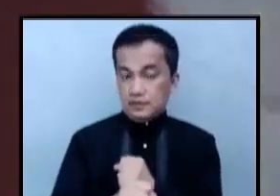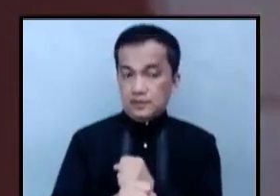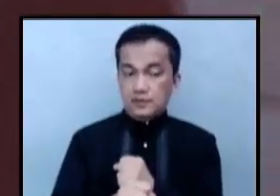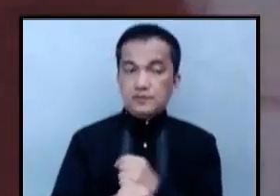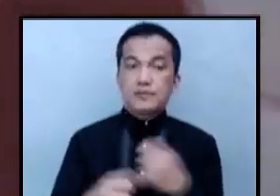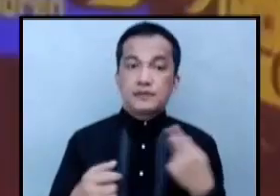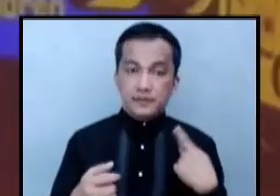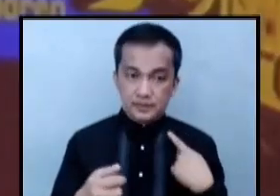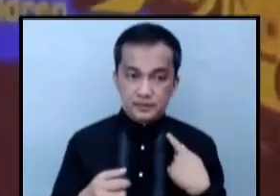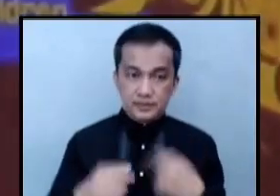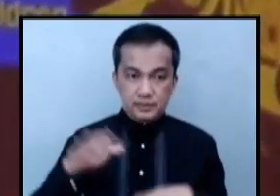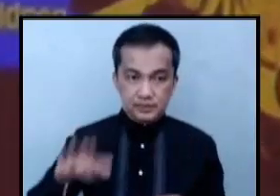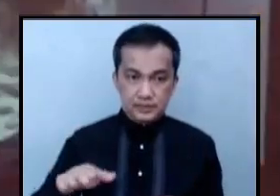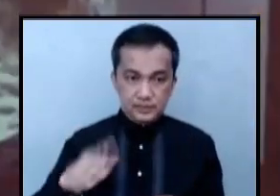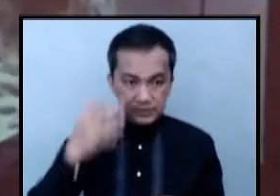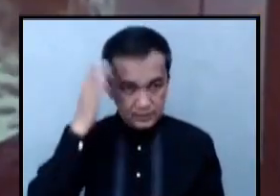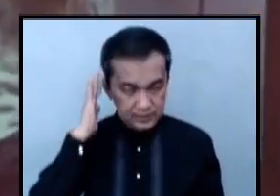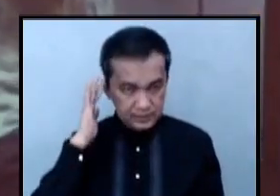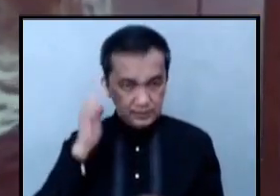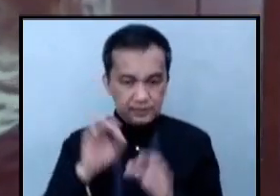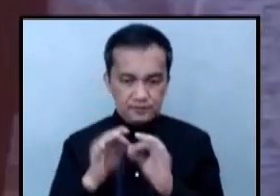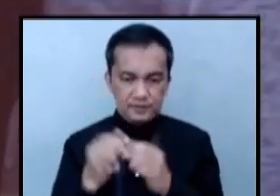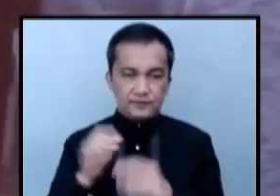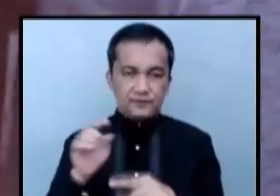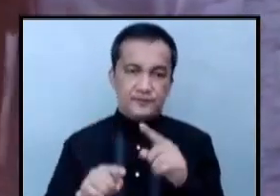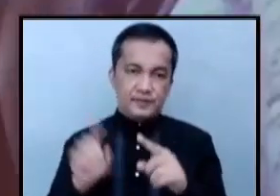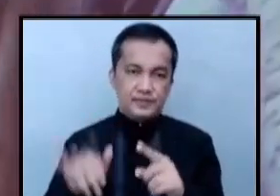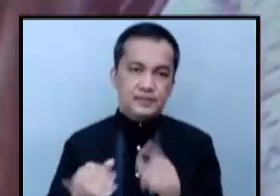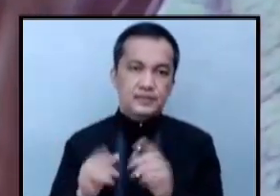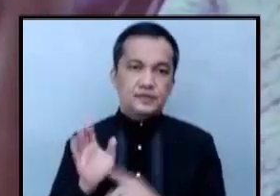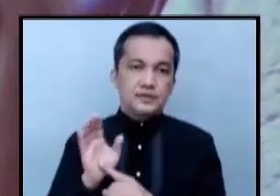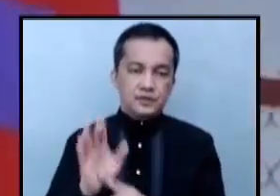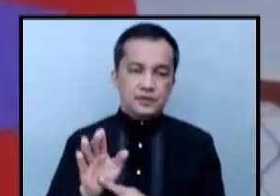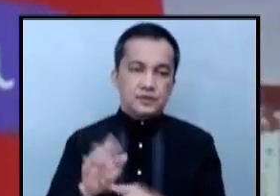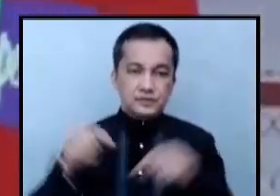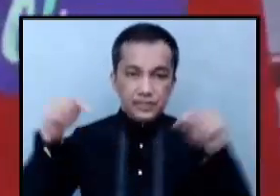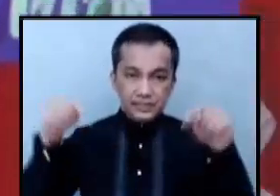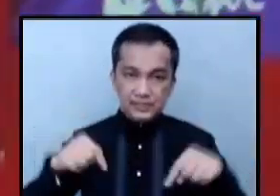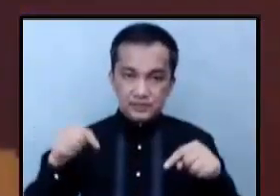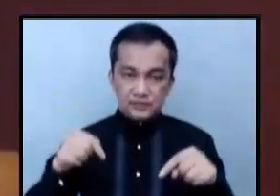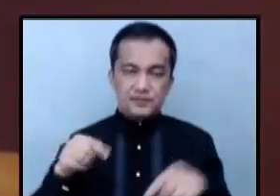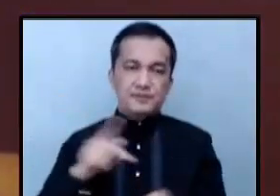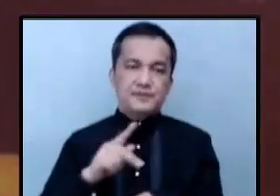child-sensitive at family-friendly na mga palabas dito sa Pilipinas.